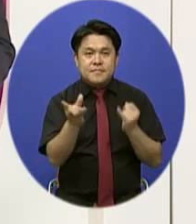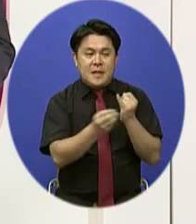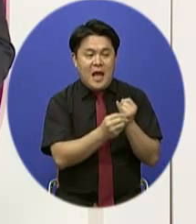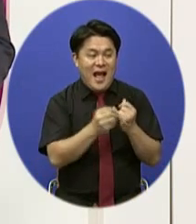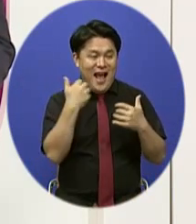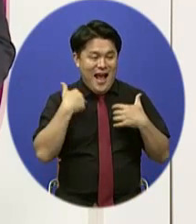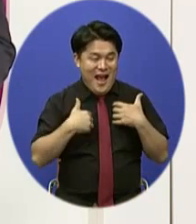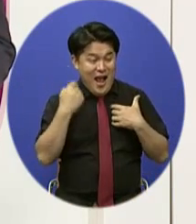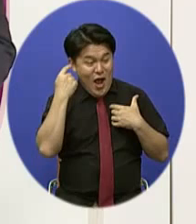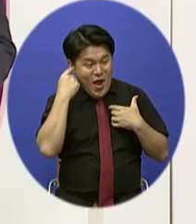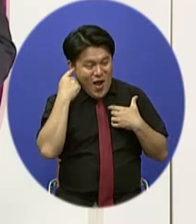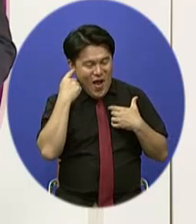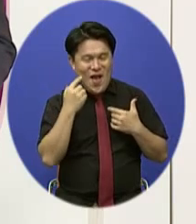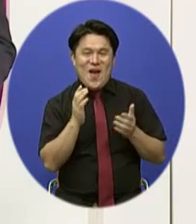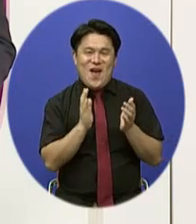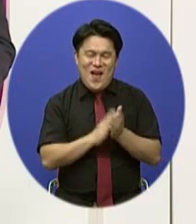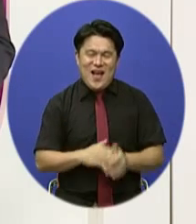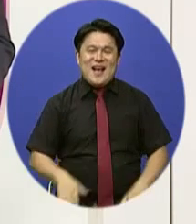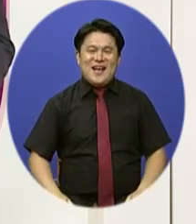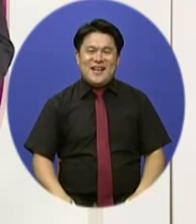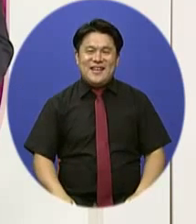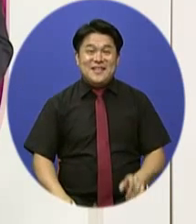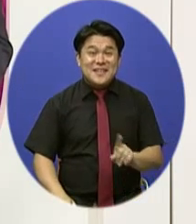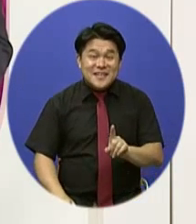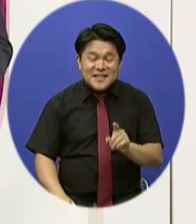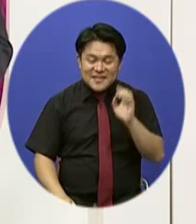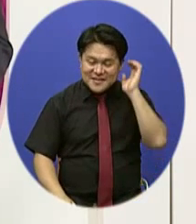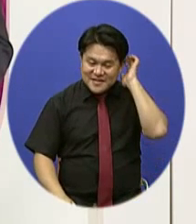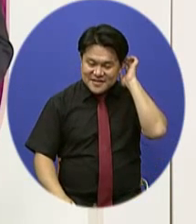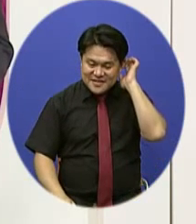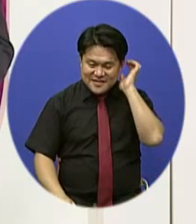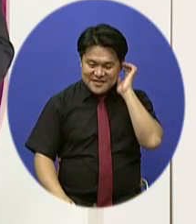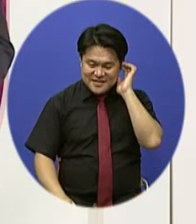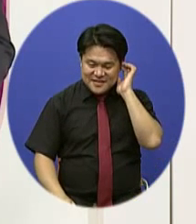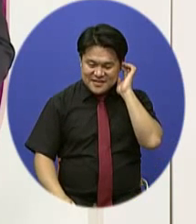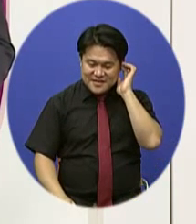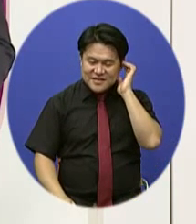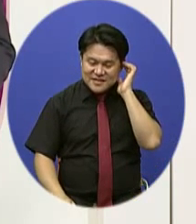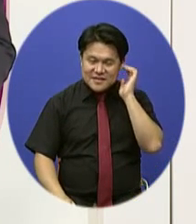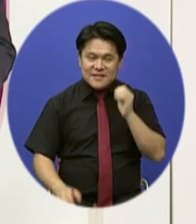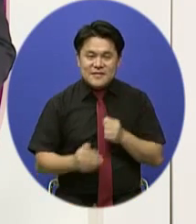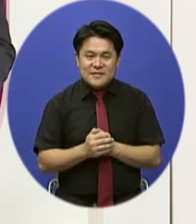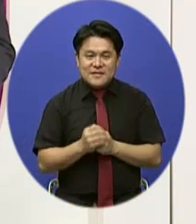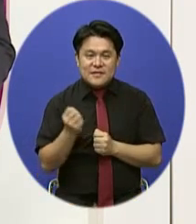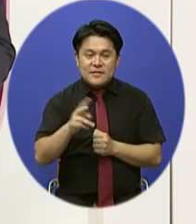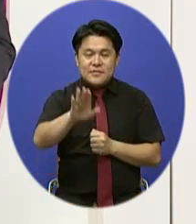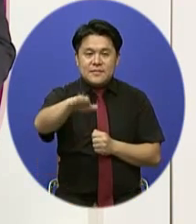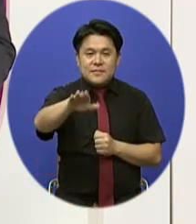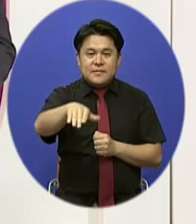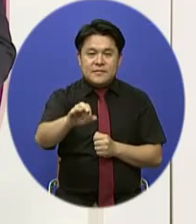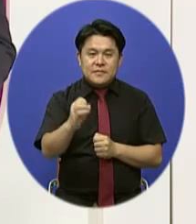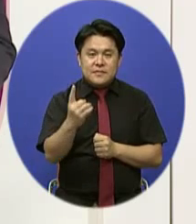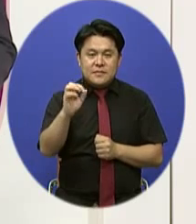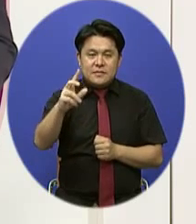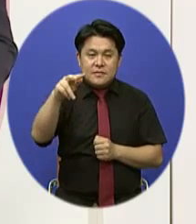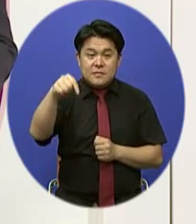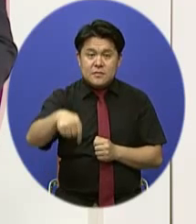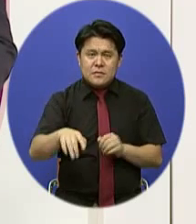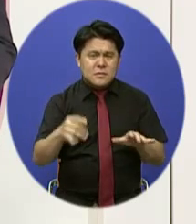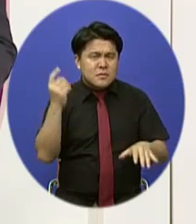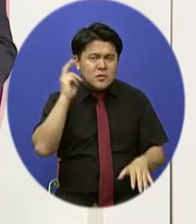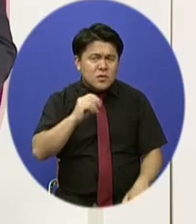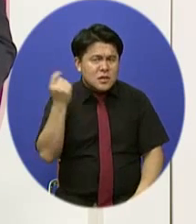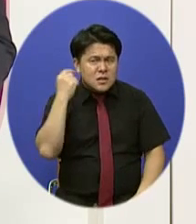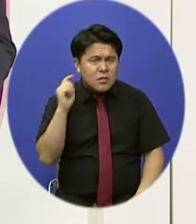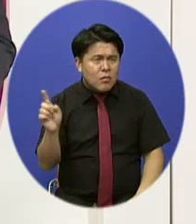소식을 전해줬어요 네. 그래갖고 아유 네. 뭐 그것도 참 좋았는데 잠깐만요 오은주 씨 네 이게 무슨